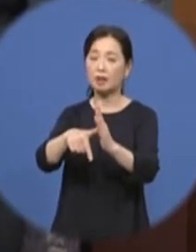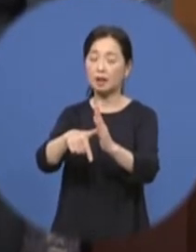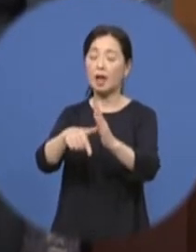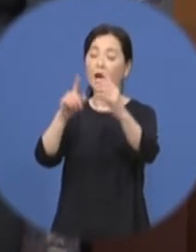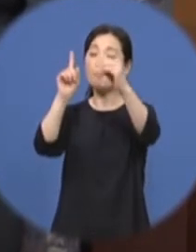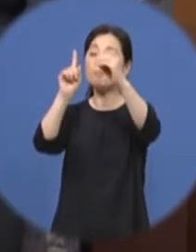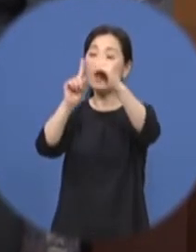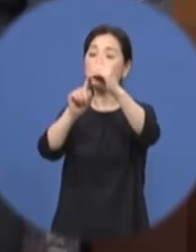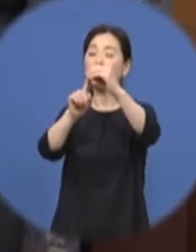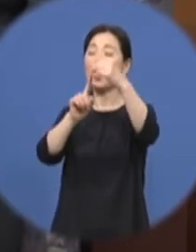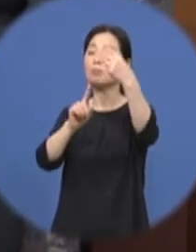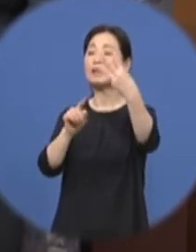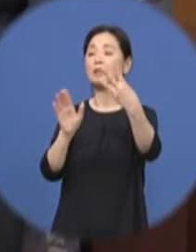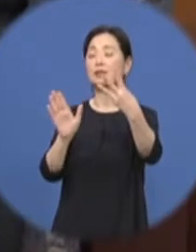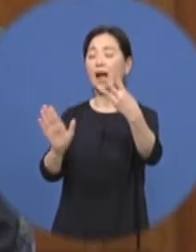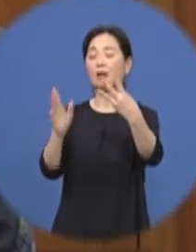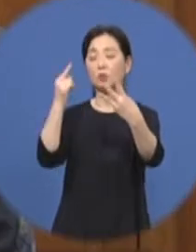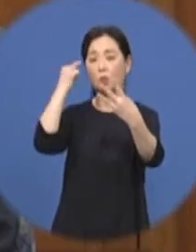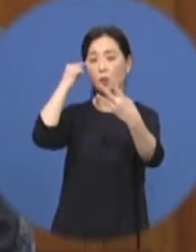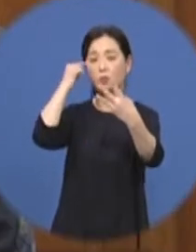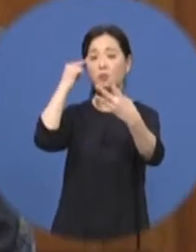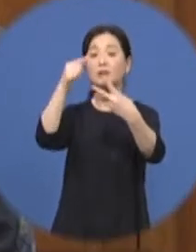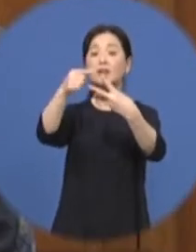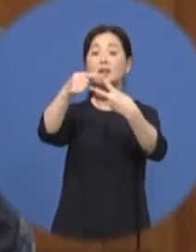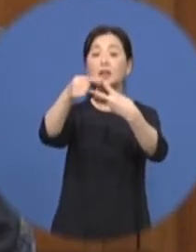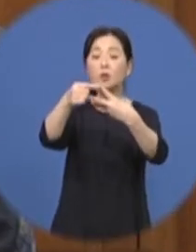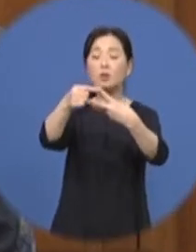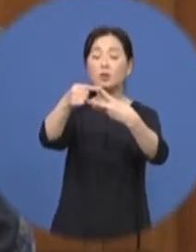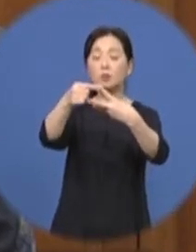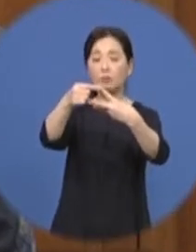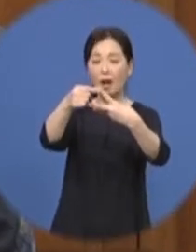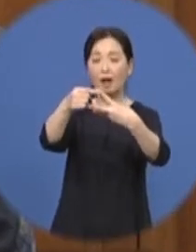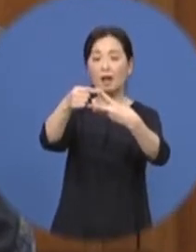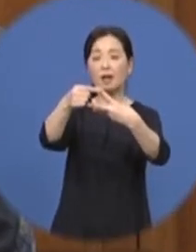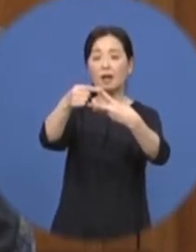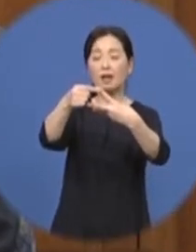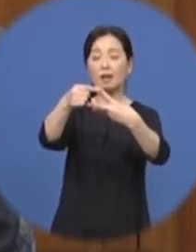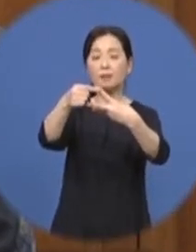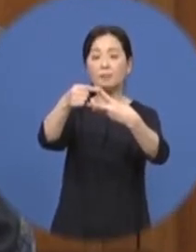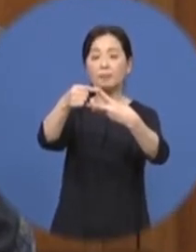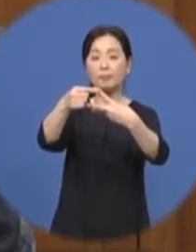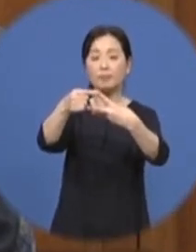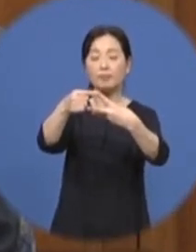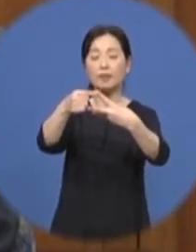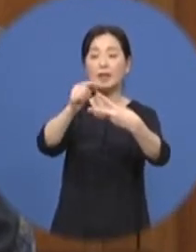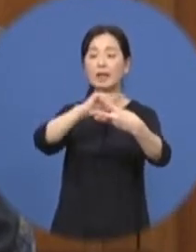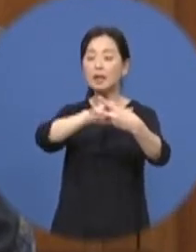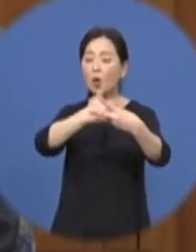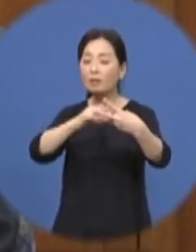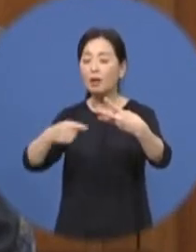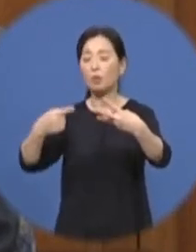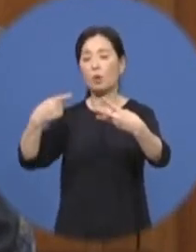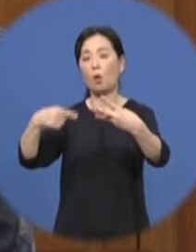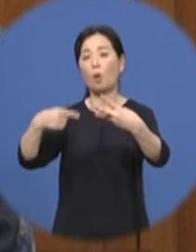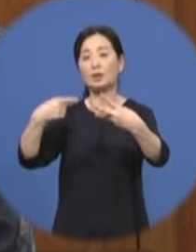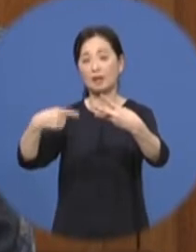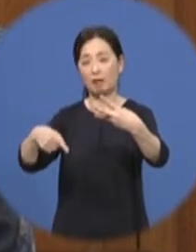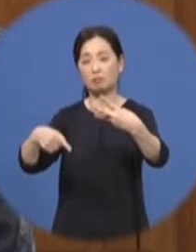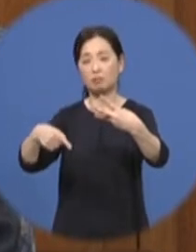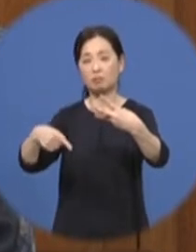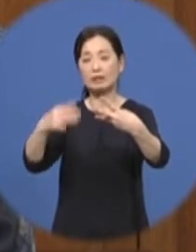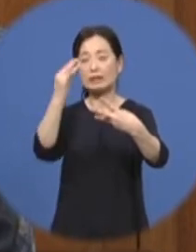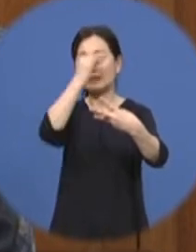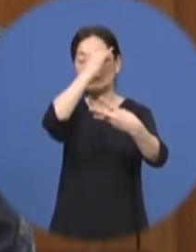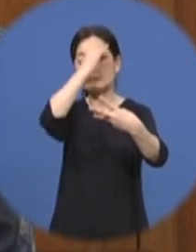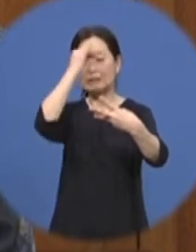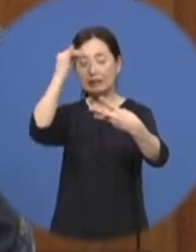目標として、で1つはね、まあ、詰め込みとかなんとか言うんだけど、いろんなことを教える、知識も教える